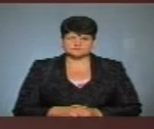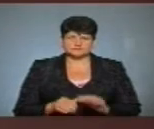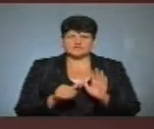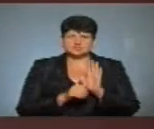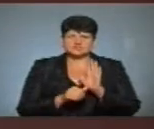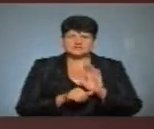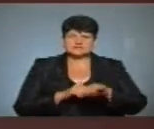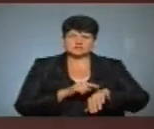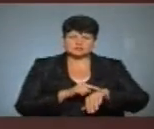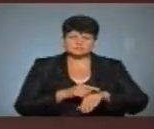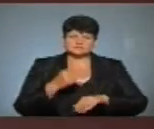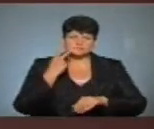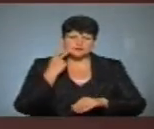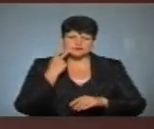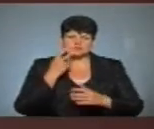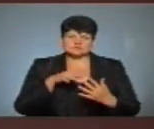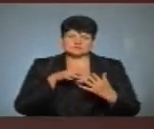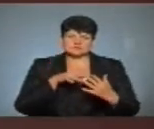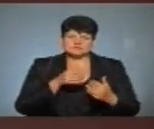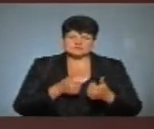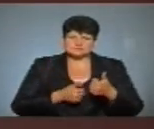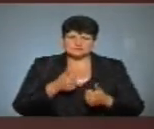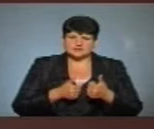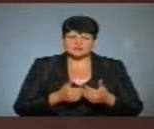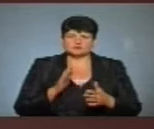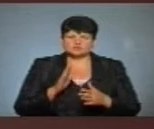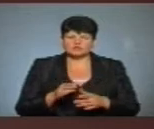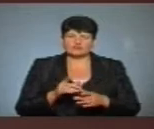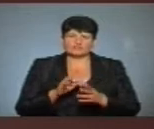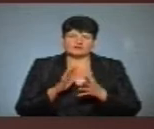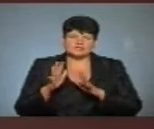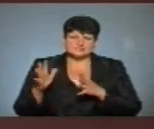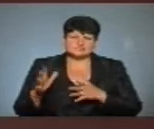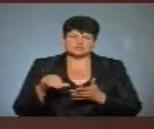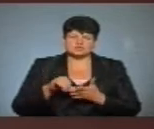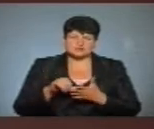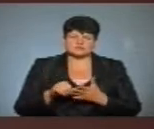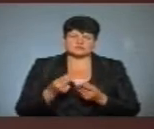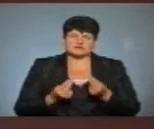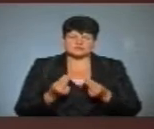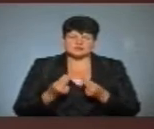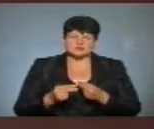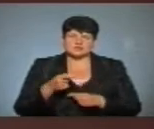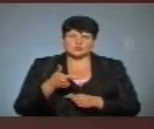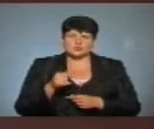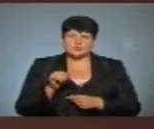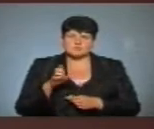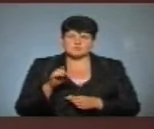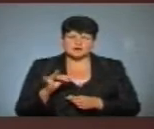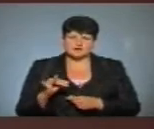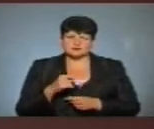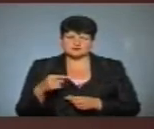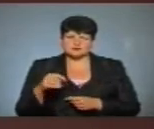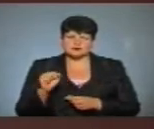«60 годин без перерви» змагатимуться в лісі на Шумщині учасники теренової гри для молоді «Гурби Антонівці». Її